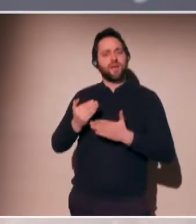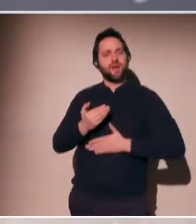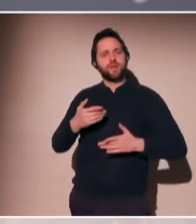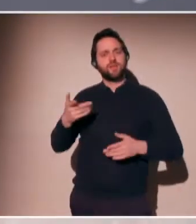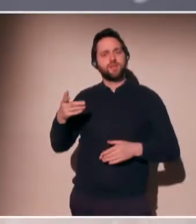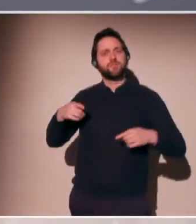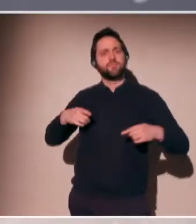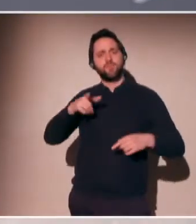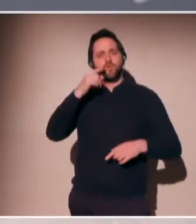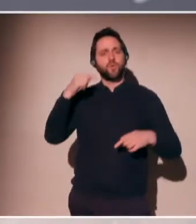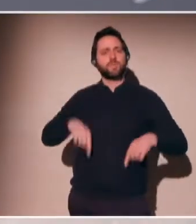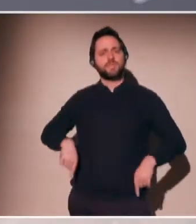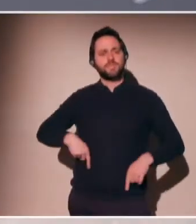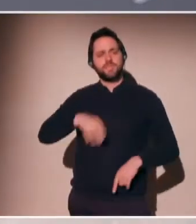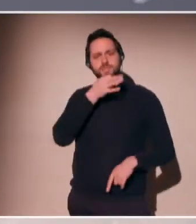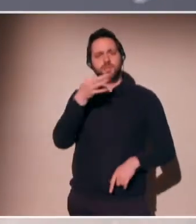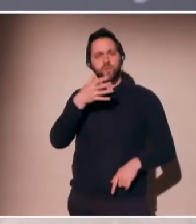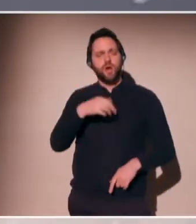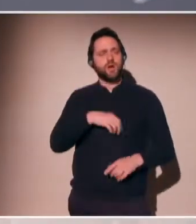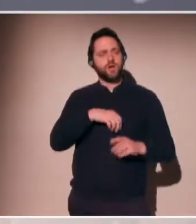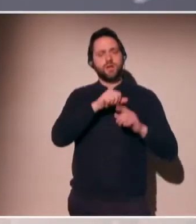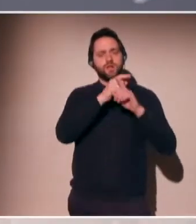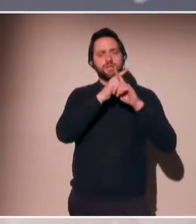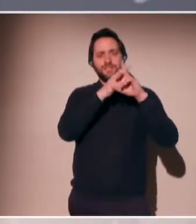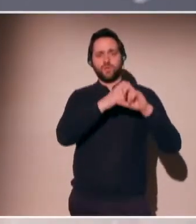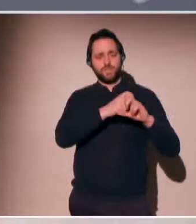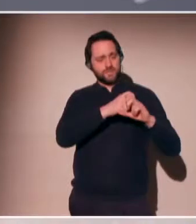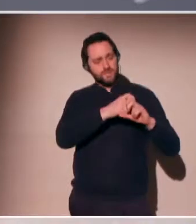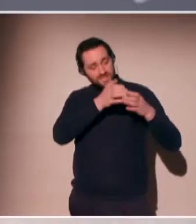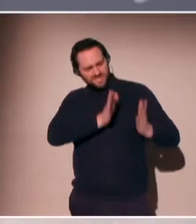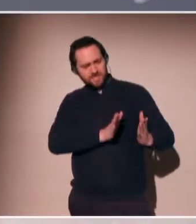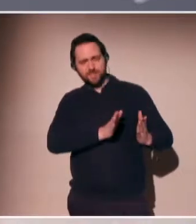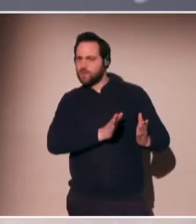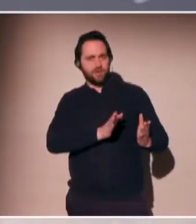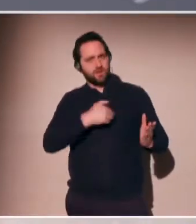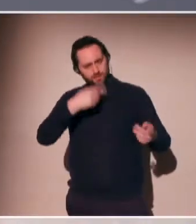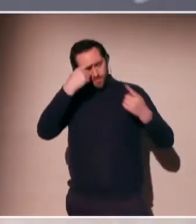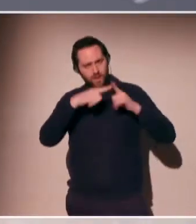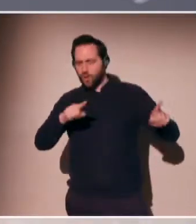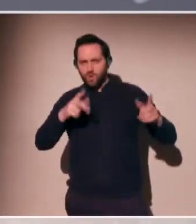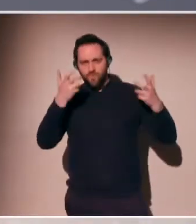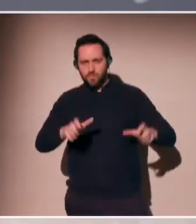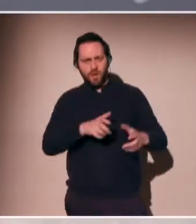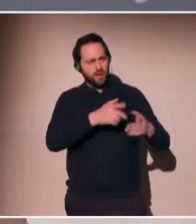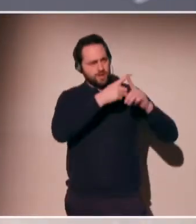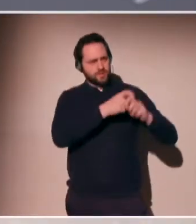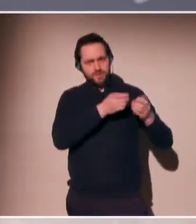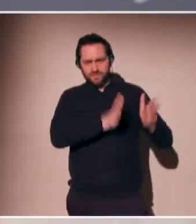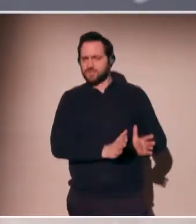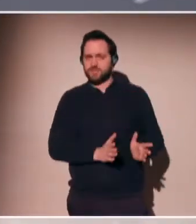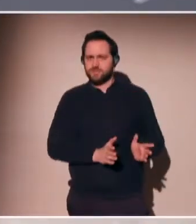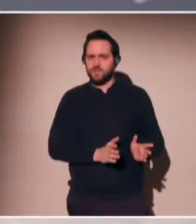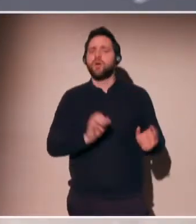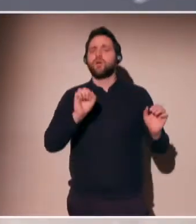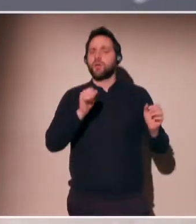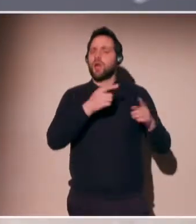pas. Et il ne faut surtout pas arriver dans un monde où les algorithmes décident. Je veux dire, après, il y a des gens qui peuvent décider, mais l'algorithme peut faire des recommandations.